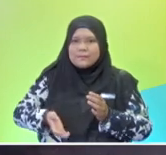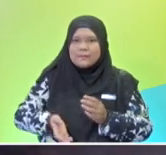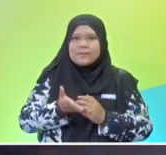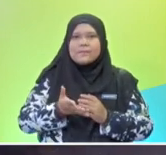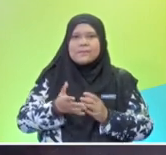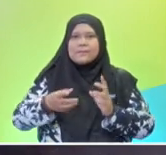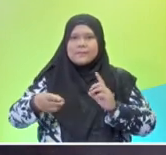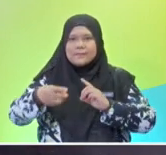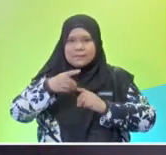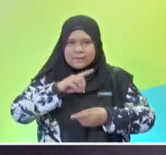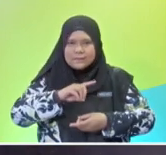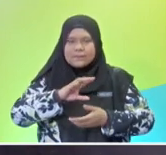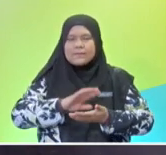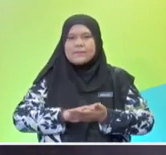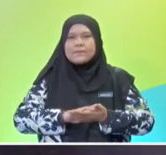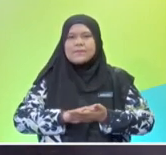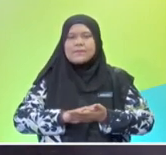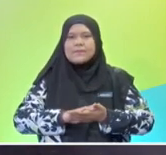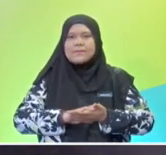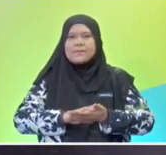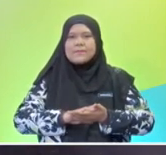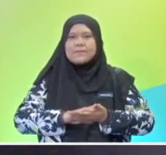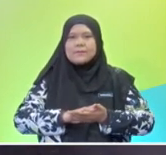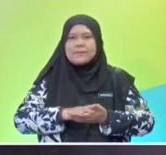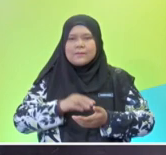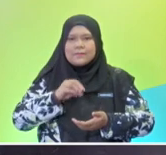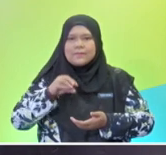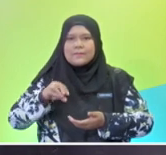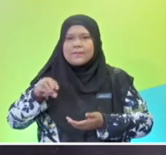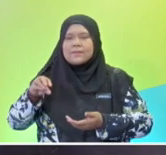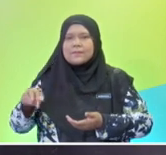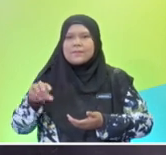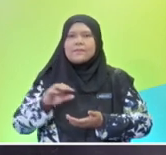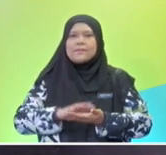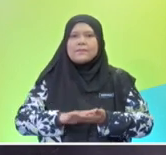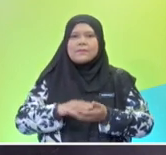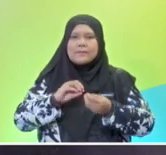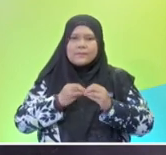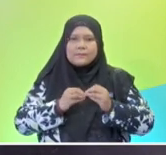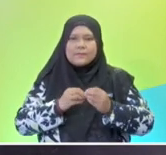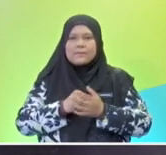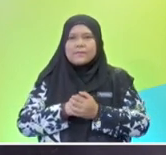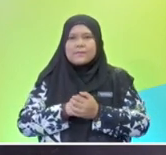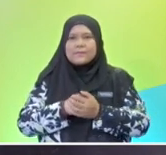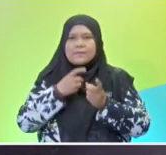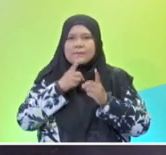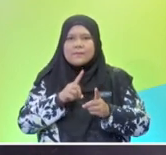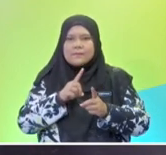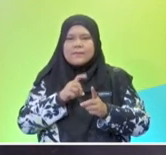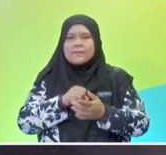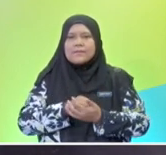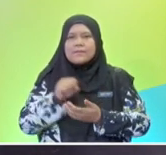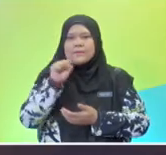buah dadu. Gerakan penanda mengikut nombor pada buah dadu. Okey. Dan